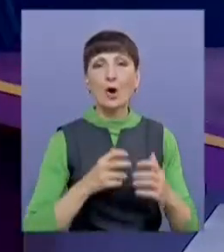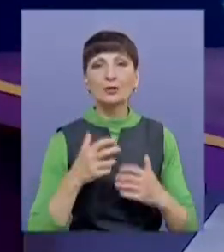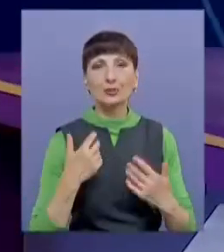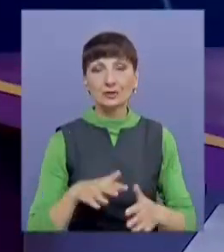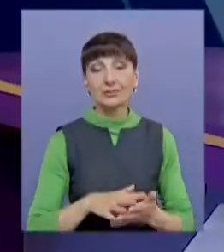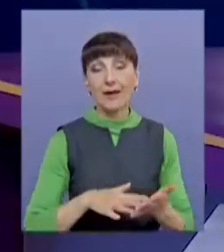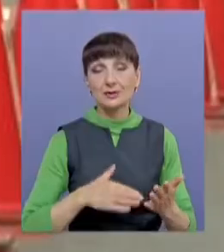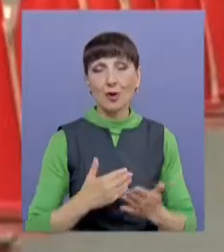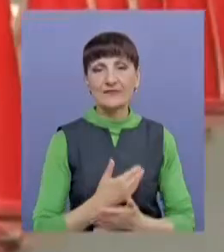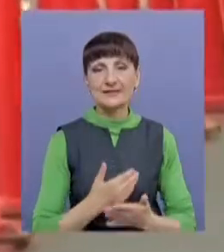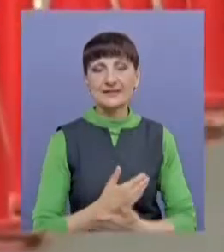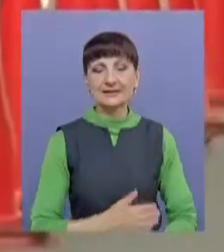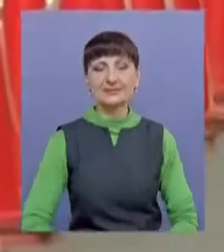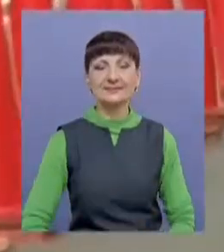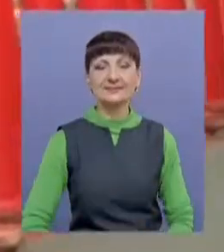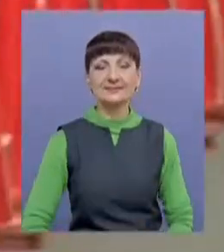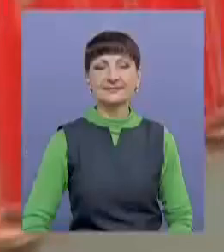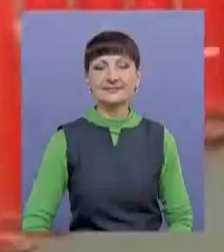далее.